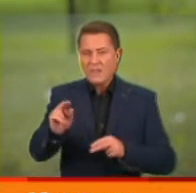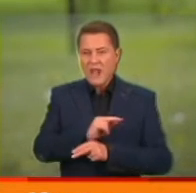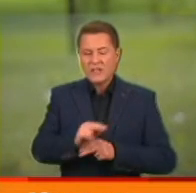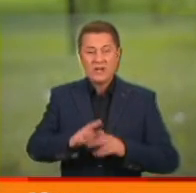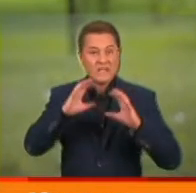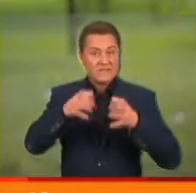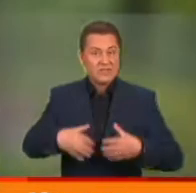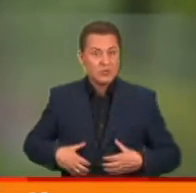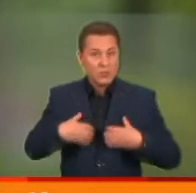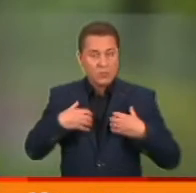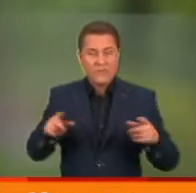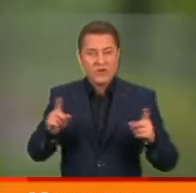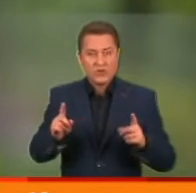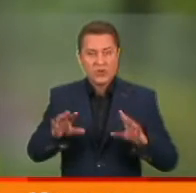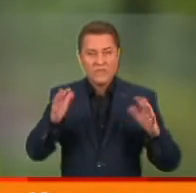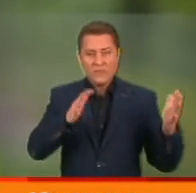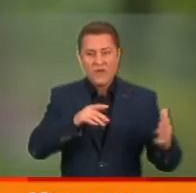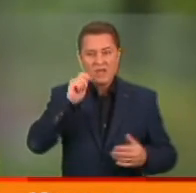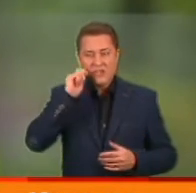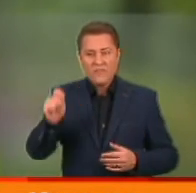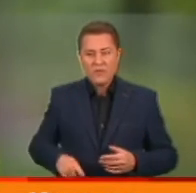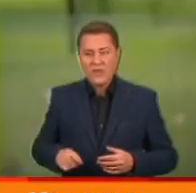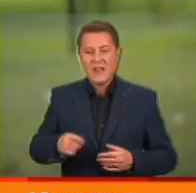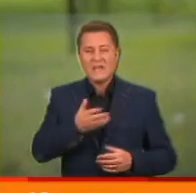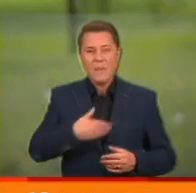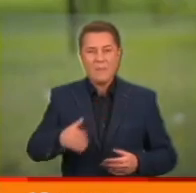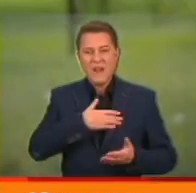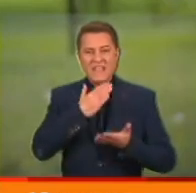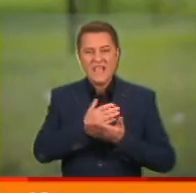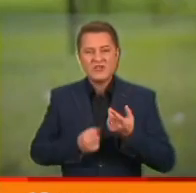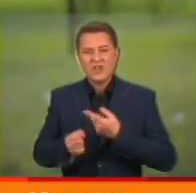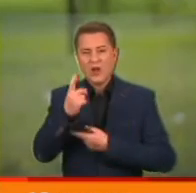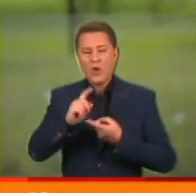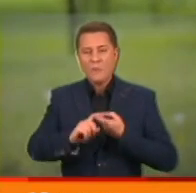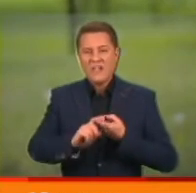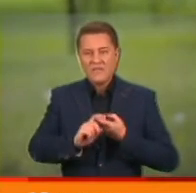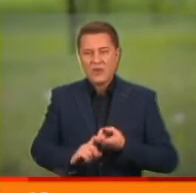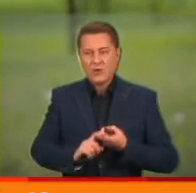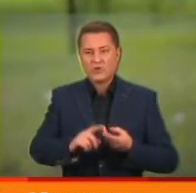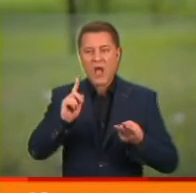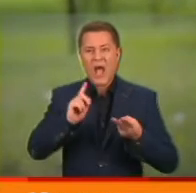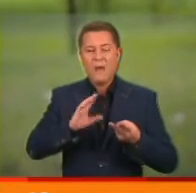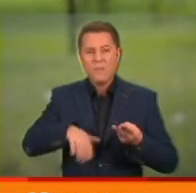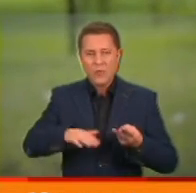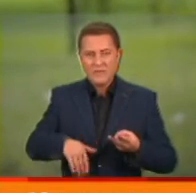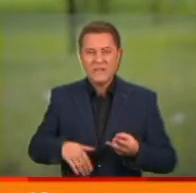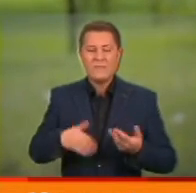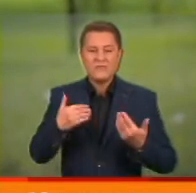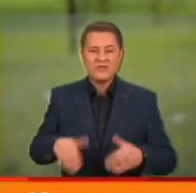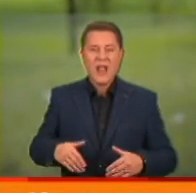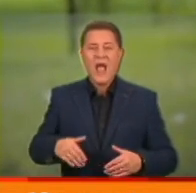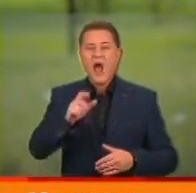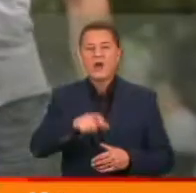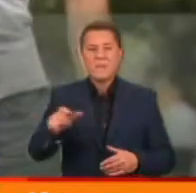що відбувається в Україні. Ми є для них джерелом інфекції. В угоді про асоціацію другою главою йде громадське